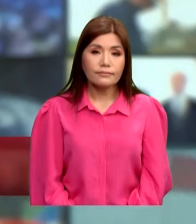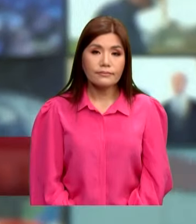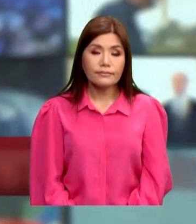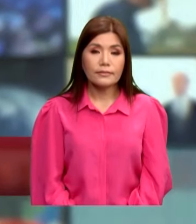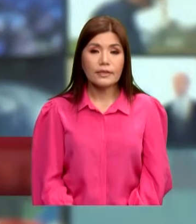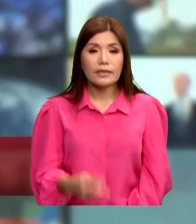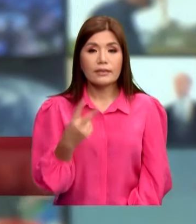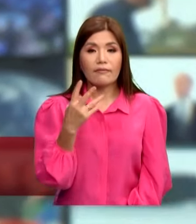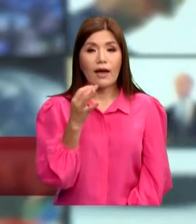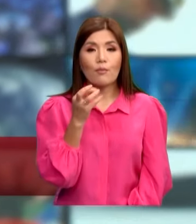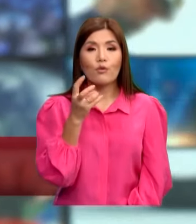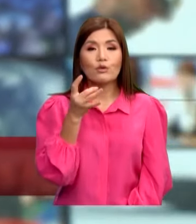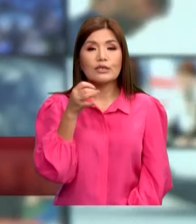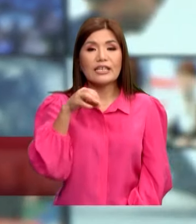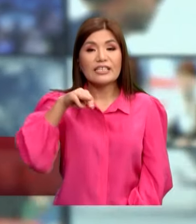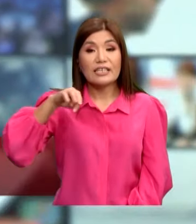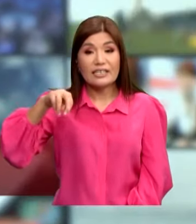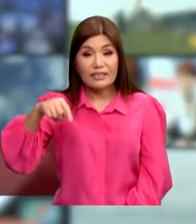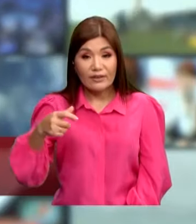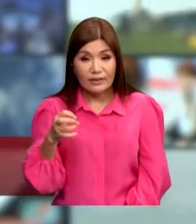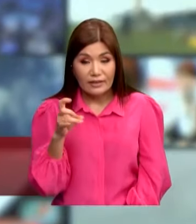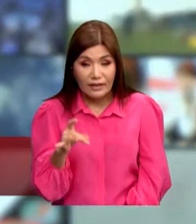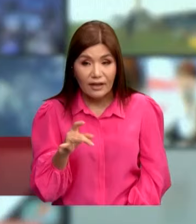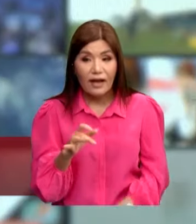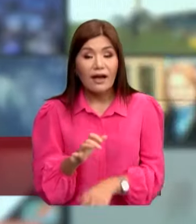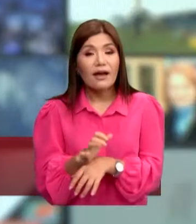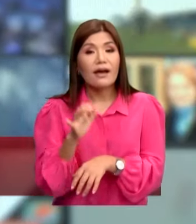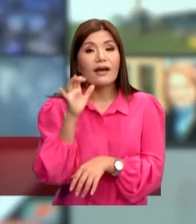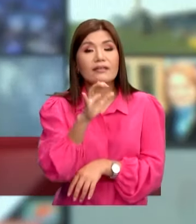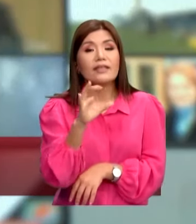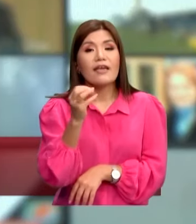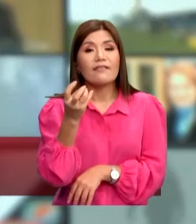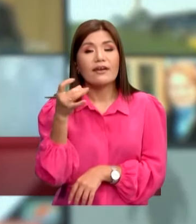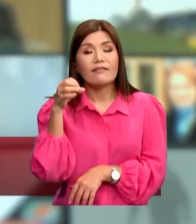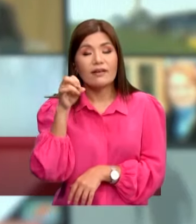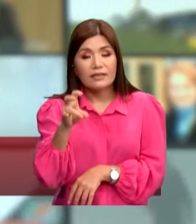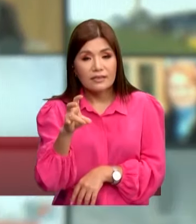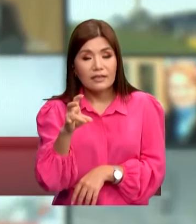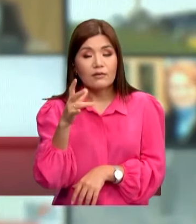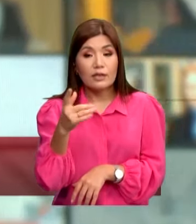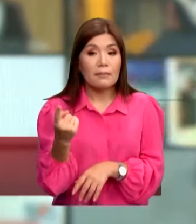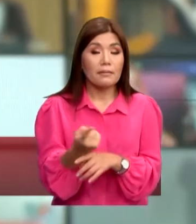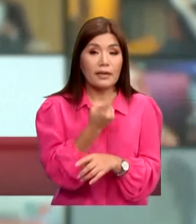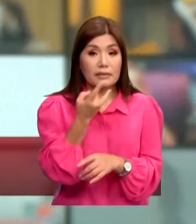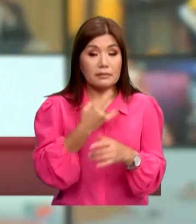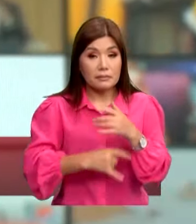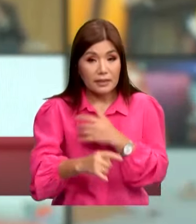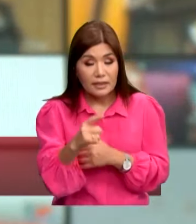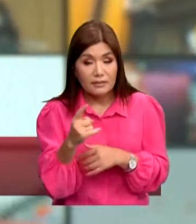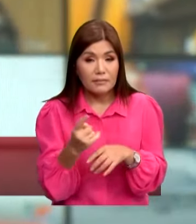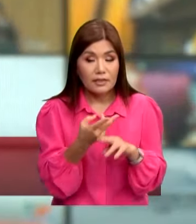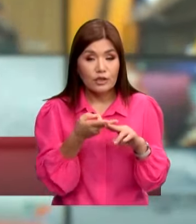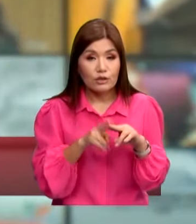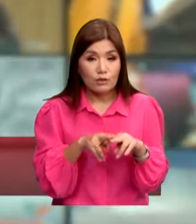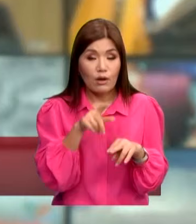Два амурских тигренка из Караганды отправятся жить в зоопарк Еревана. Краснокнижные малыши – это первое потомство, полученное от амурских